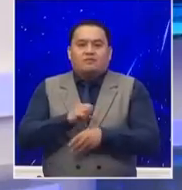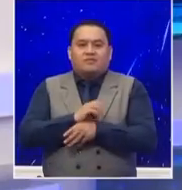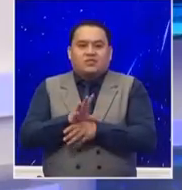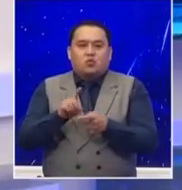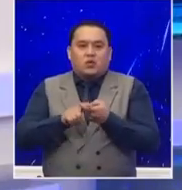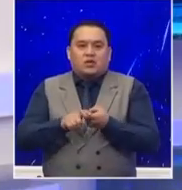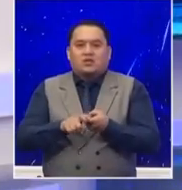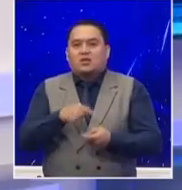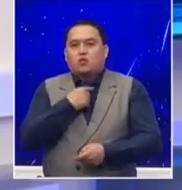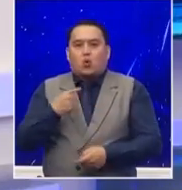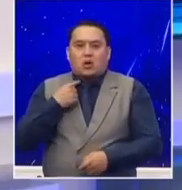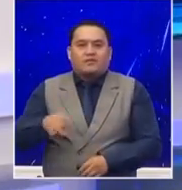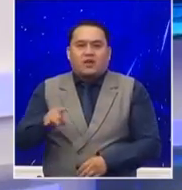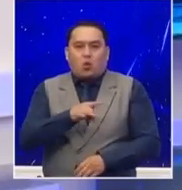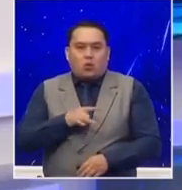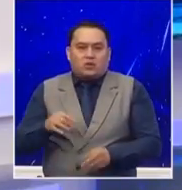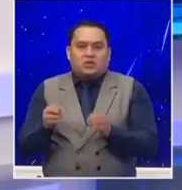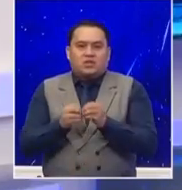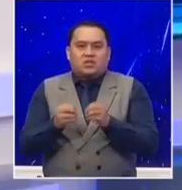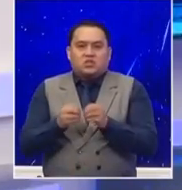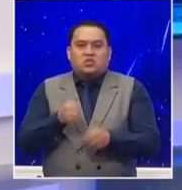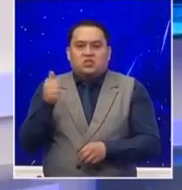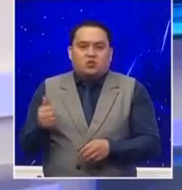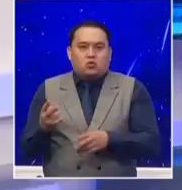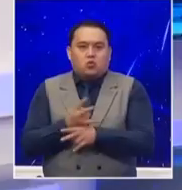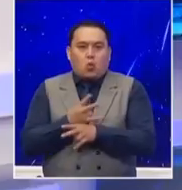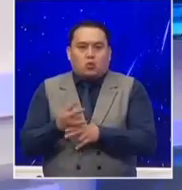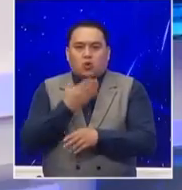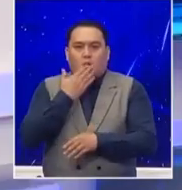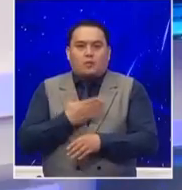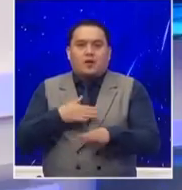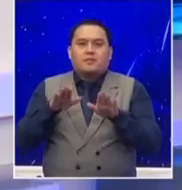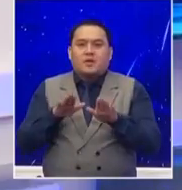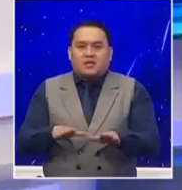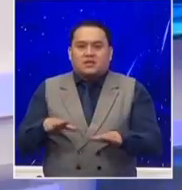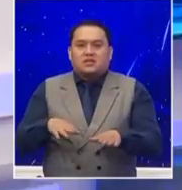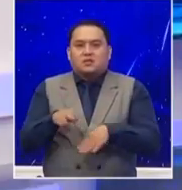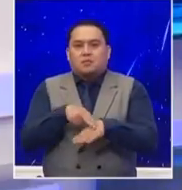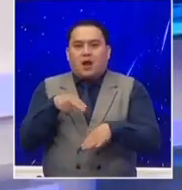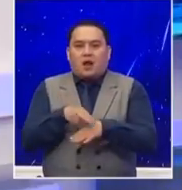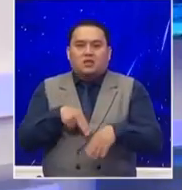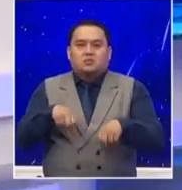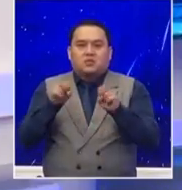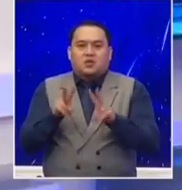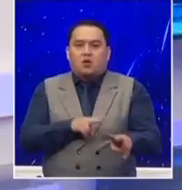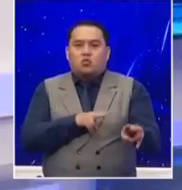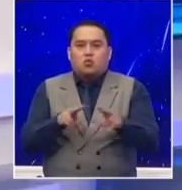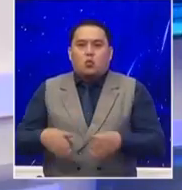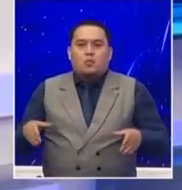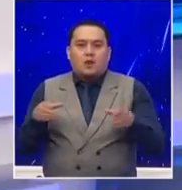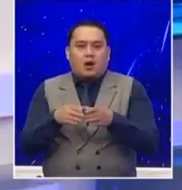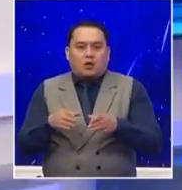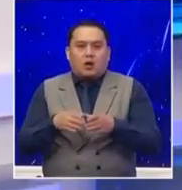эпидемиологической ситуацией в Талдыкурганском регионе. Уже с 10 часов ночи на излюбленных жителями водоемах дежурили специальные мониторинговые